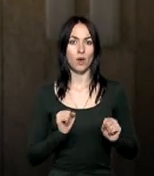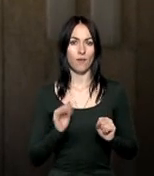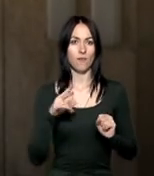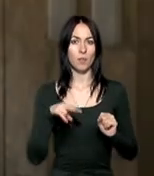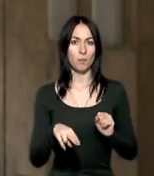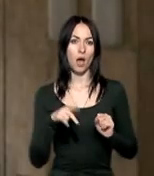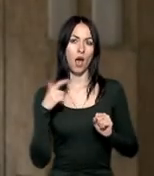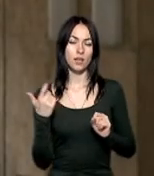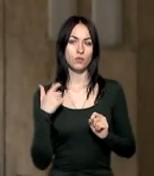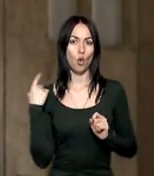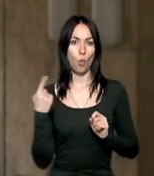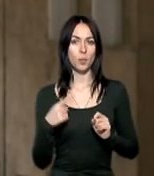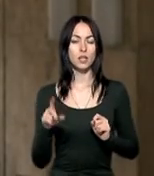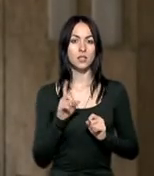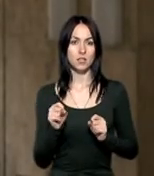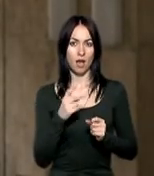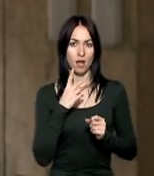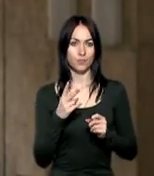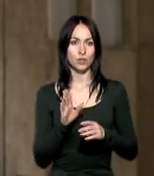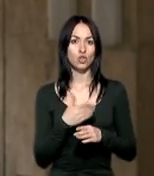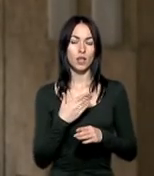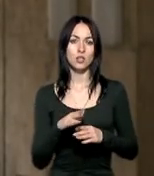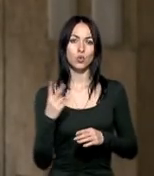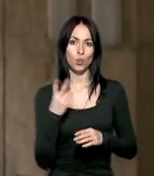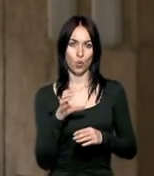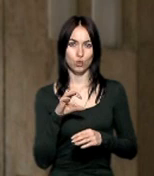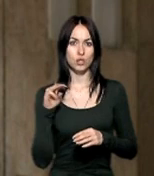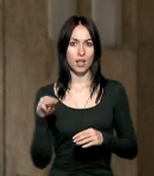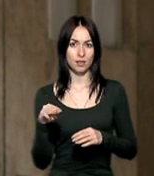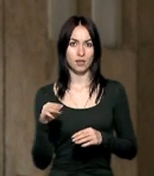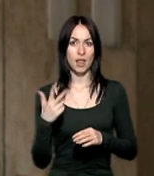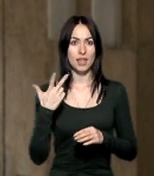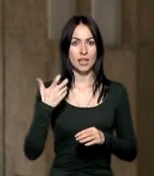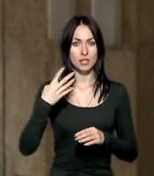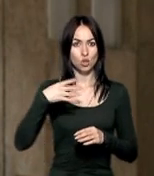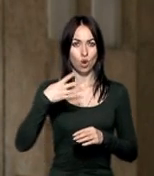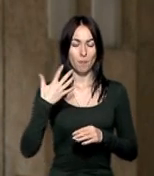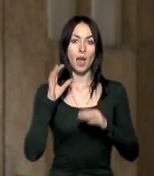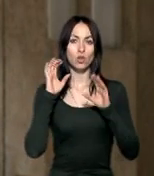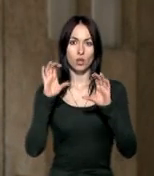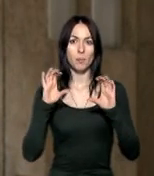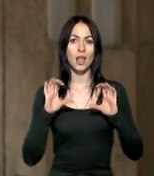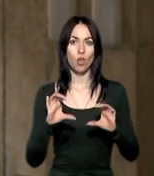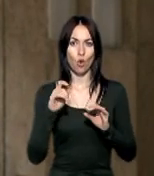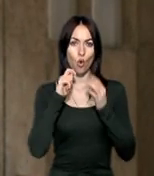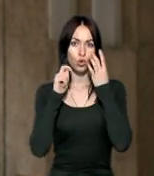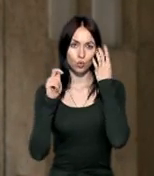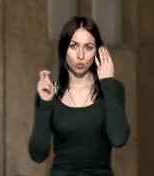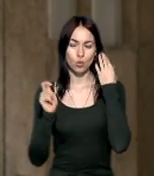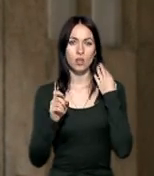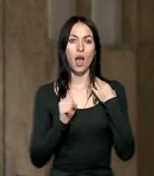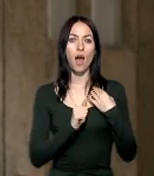Харківській області за частиною 2 статті 345 Кримінального кодексу України, а